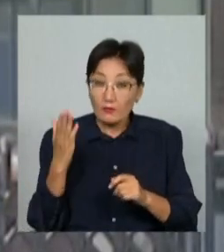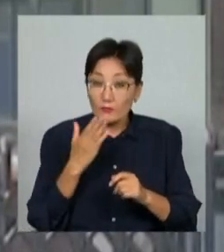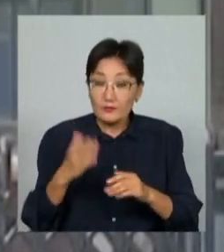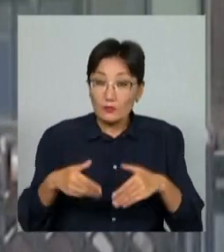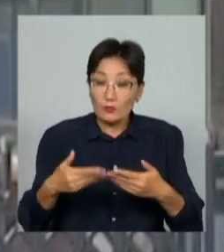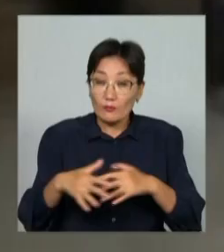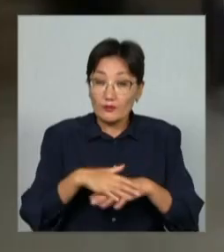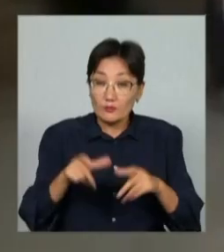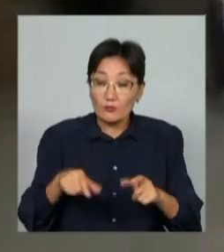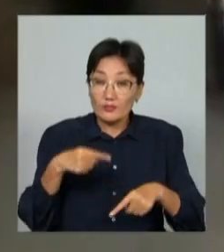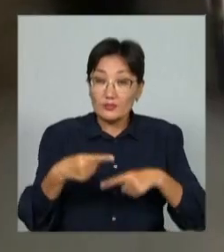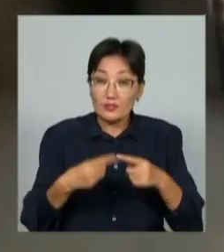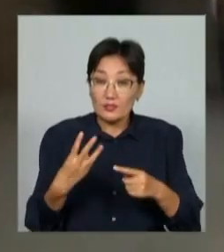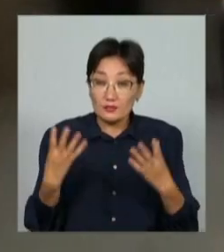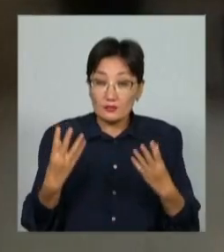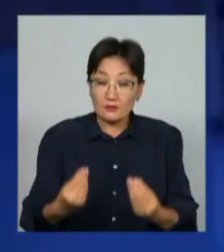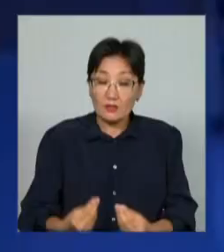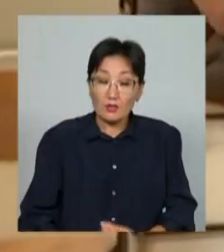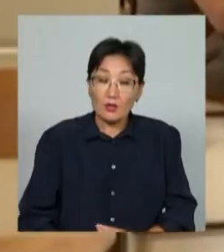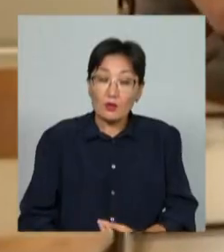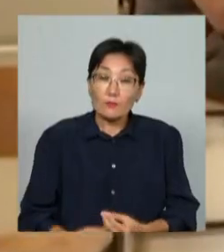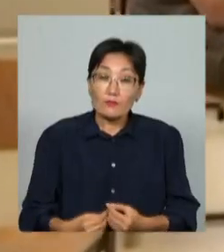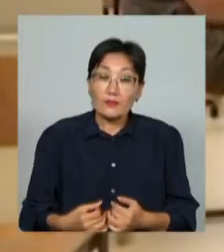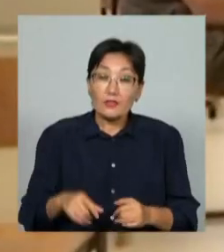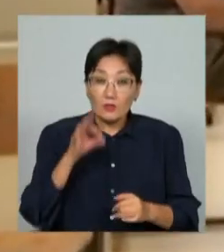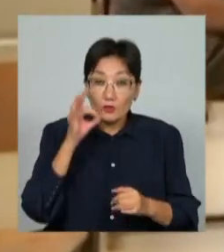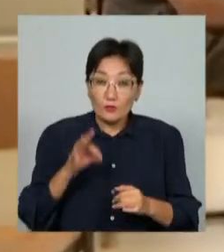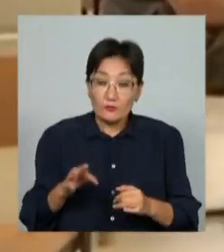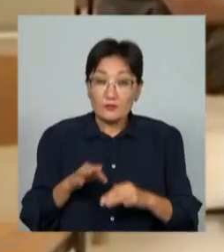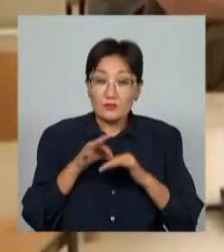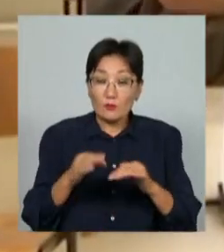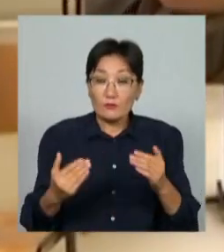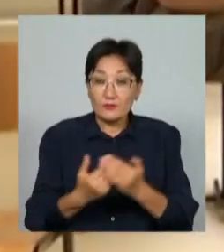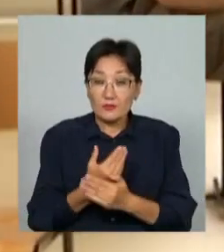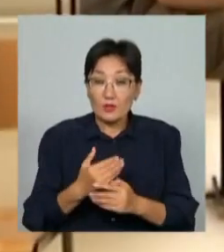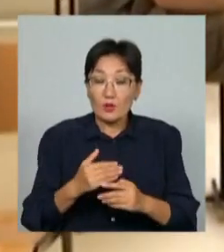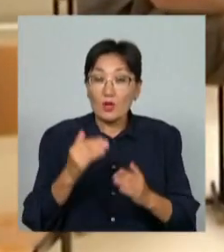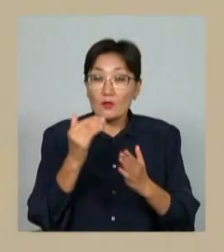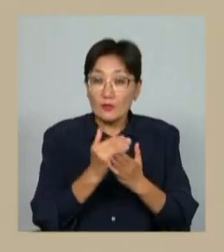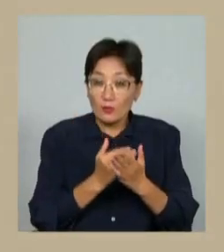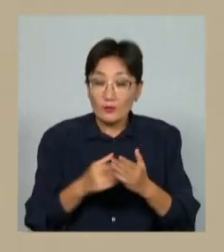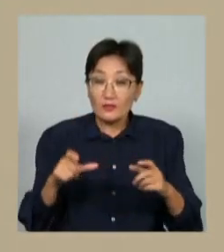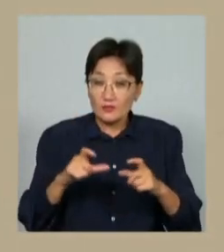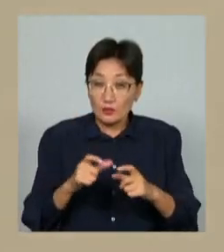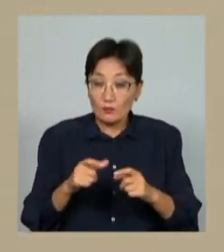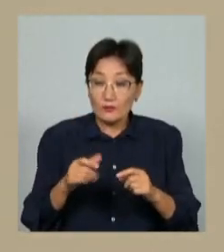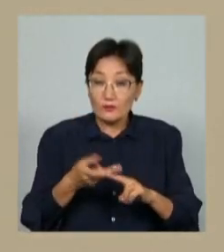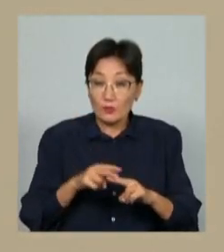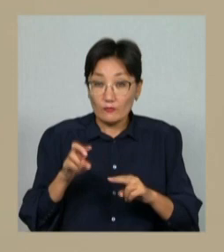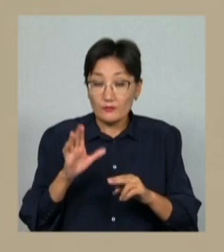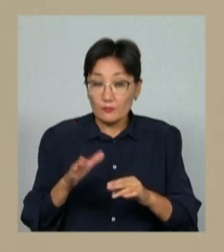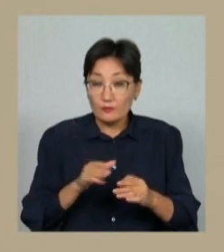предоставят общественности через несколько дней. Тем временем в Германии вводят новые критерии для локдаунов. Отныне в стране